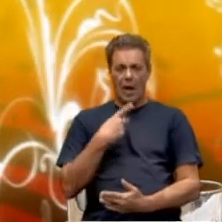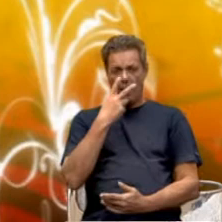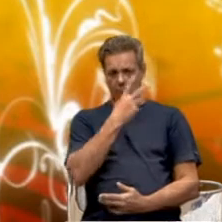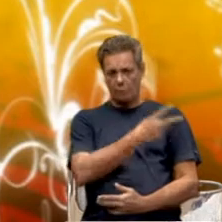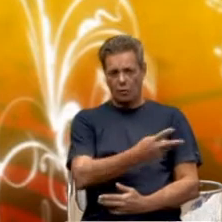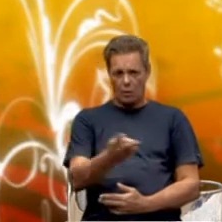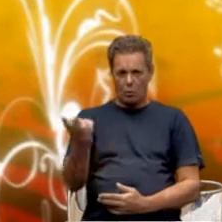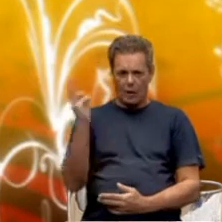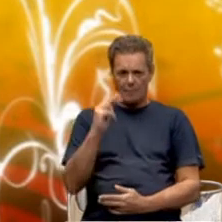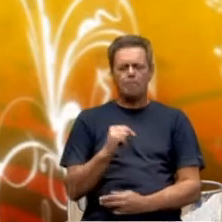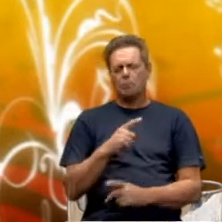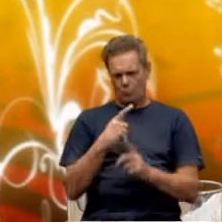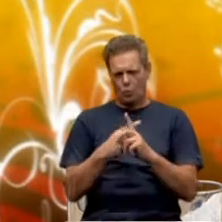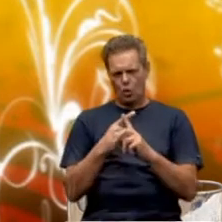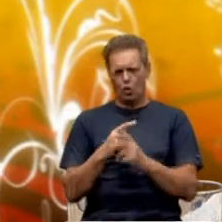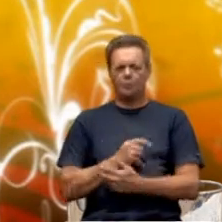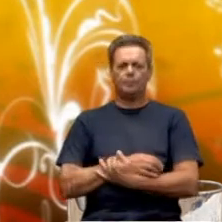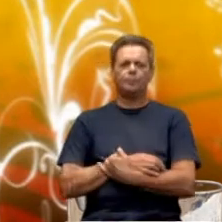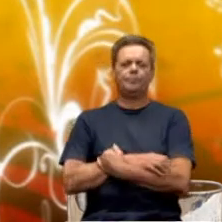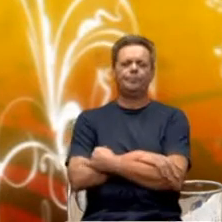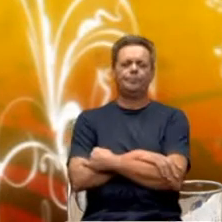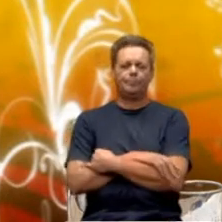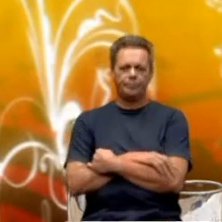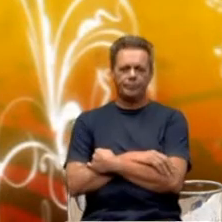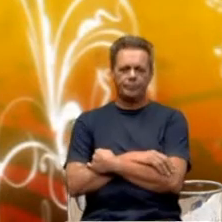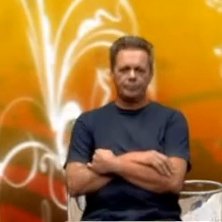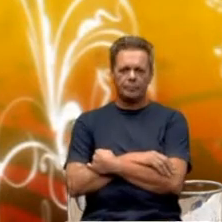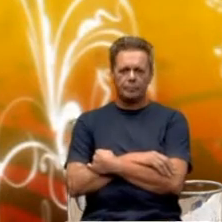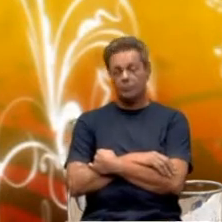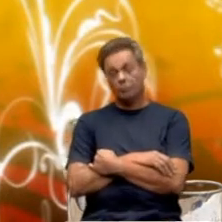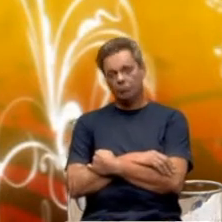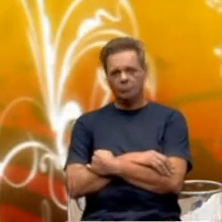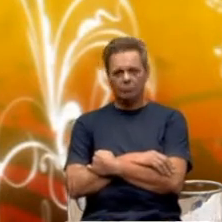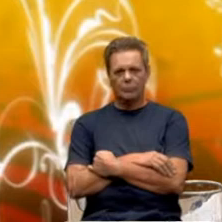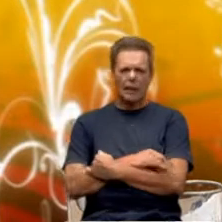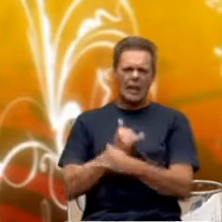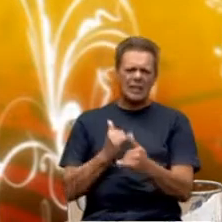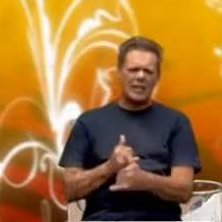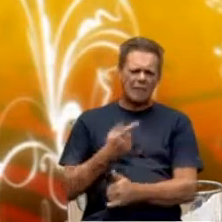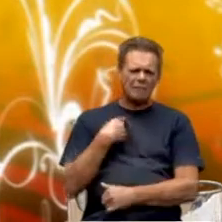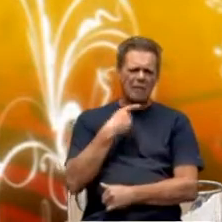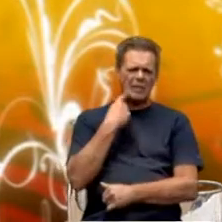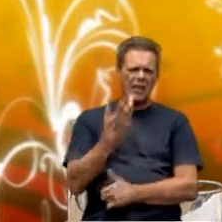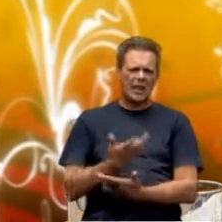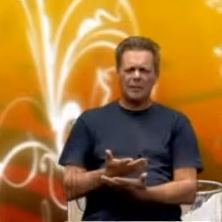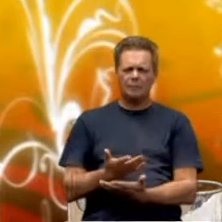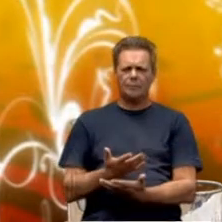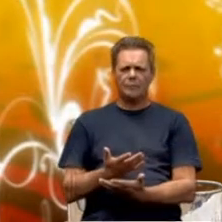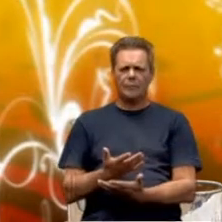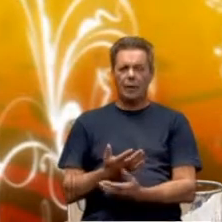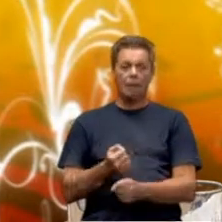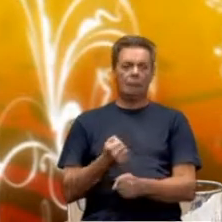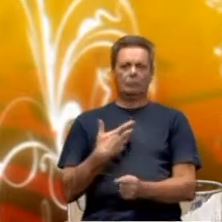je. Jel da? Istina. A, Ivona. Je. Da, točno. E sad, spomenuli ste onako